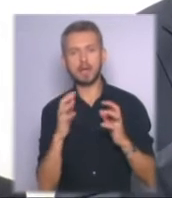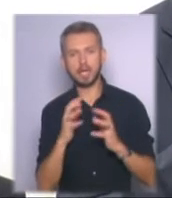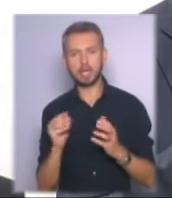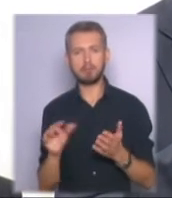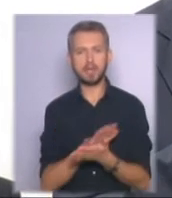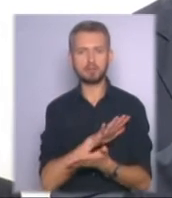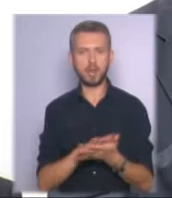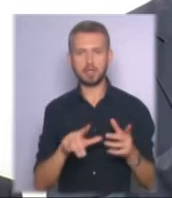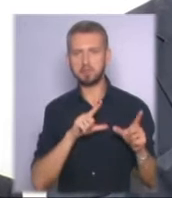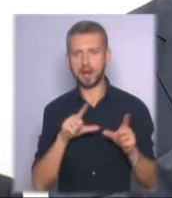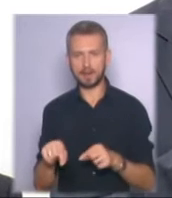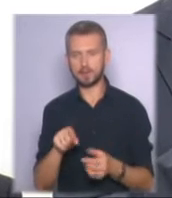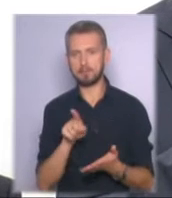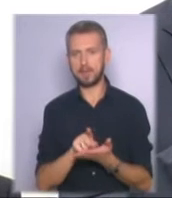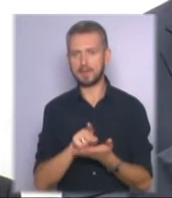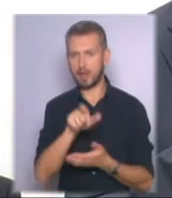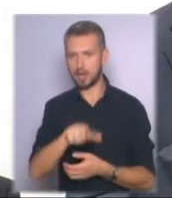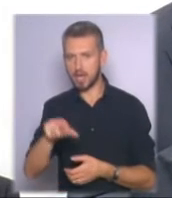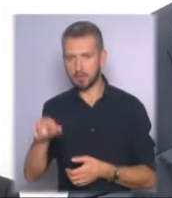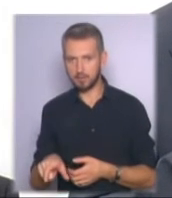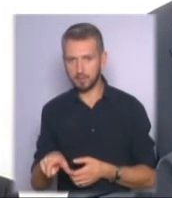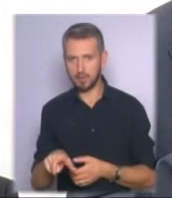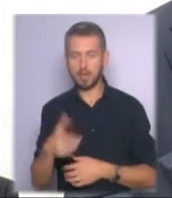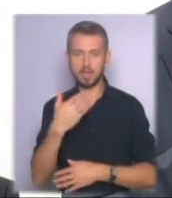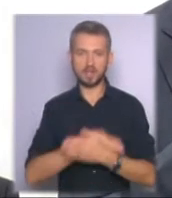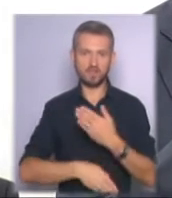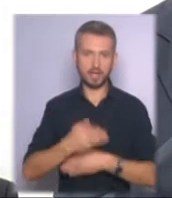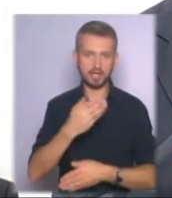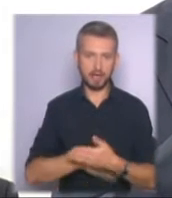безплатний проїзд пенсіонерам, інвалідам,